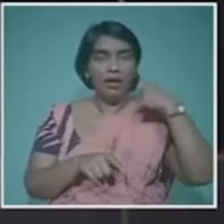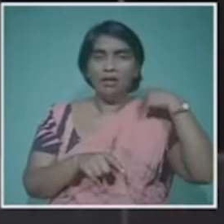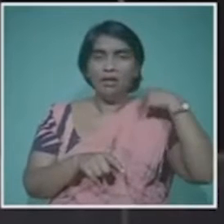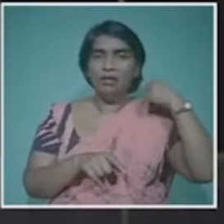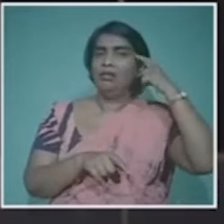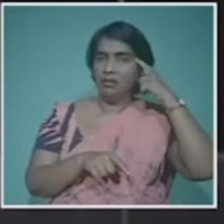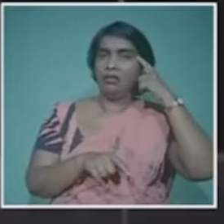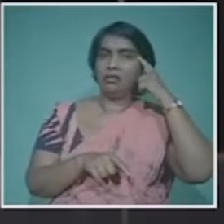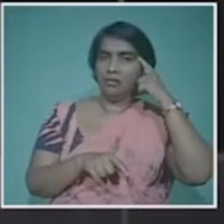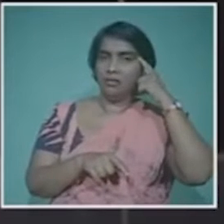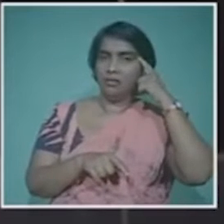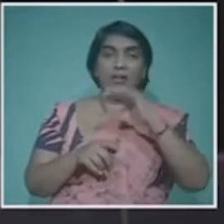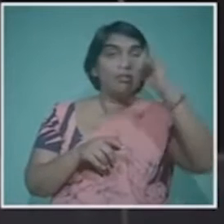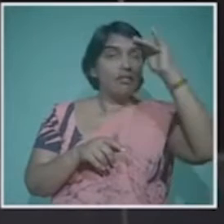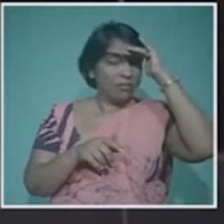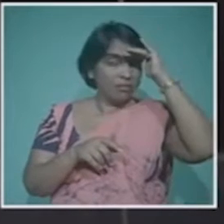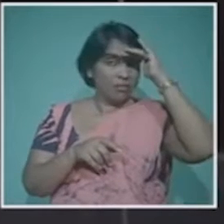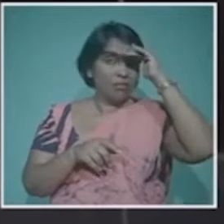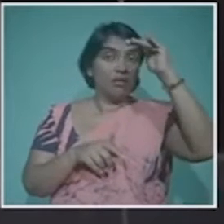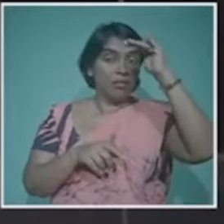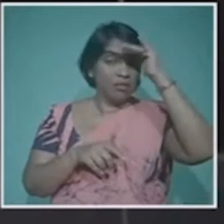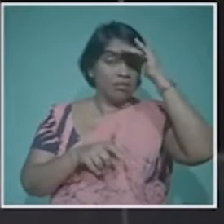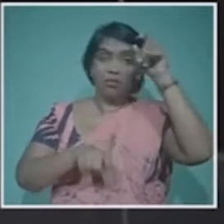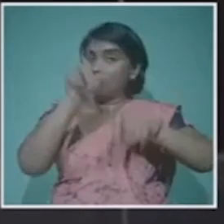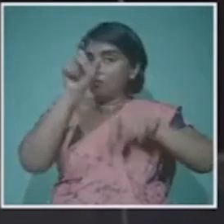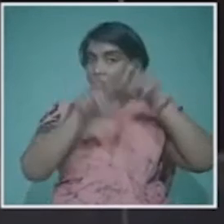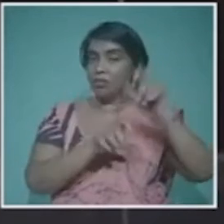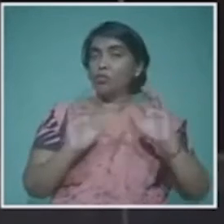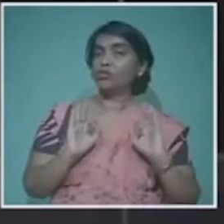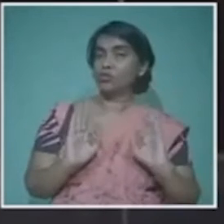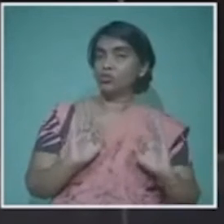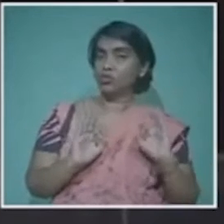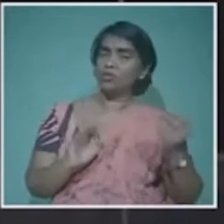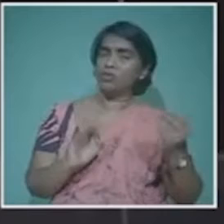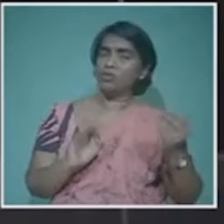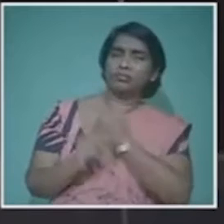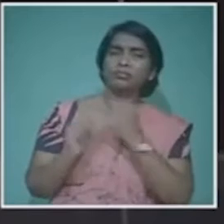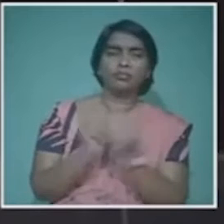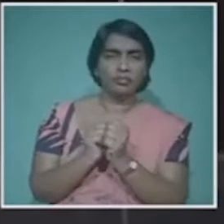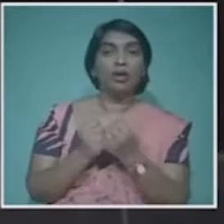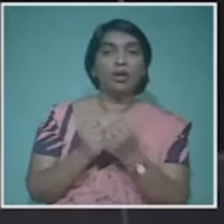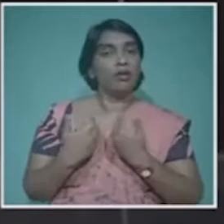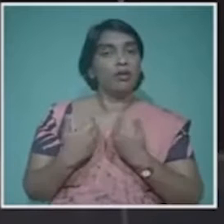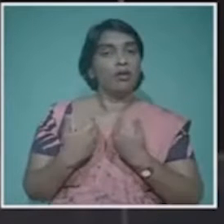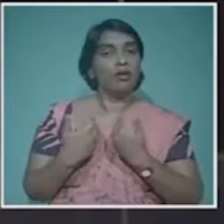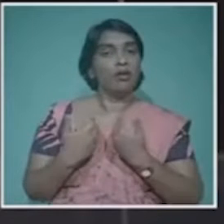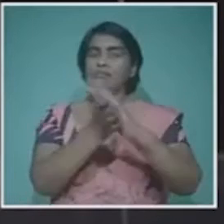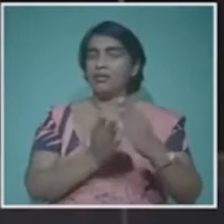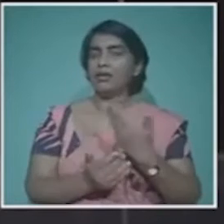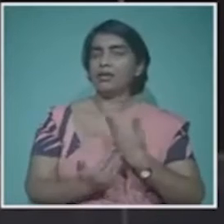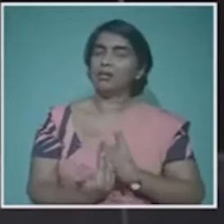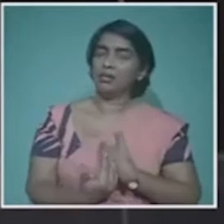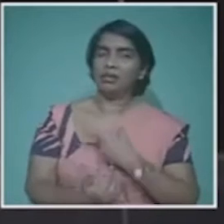மீட்சியே அரசாங்கம் அவதானம் செலுத்தியிருக்க வேண்டும் இவ்வாறான தீர்மானங்களை மேற்கொண்டால் மாத்திரமே தலைவருக்கான கௌரவத்தை நாட்டு மக்கள்